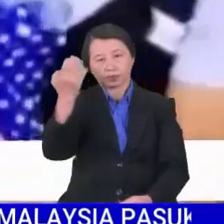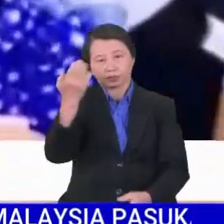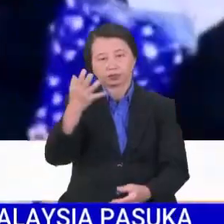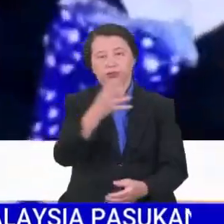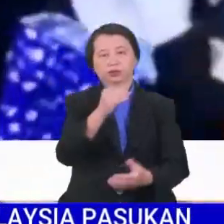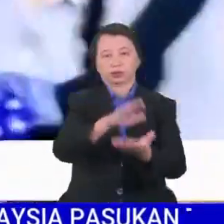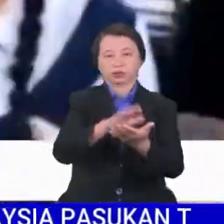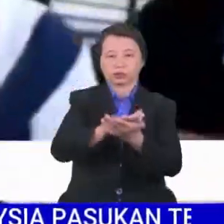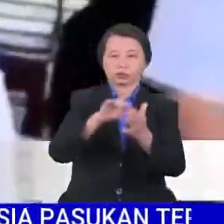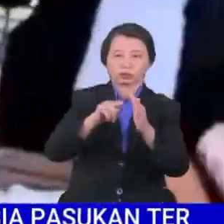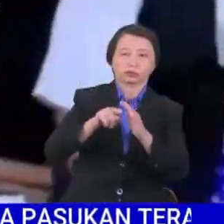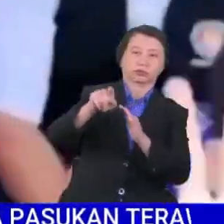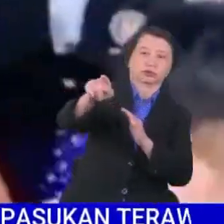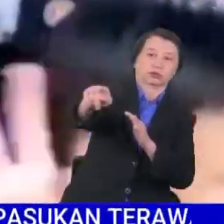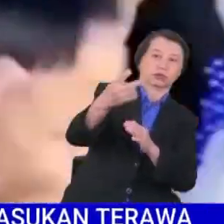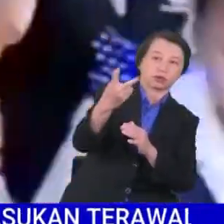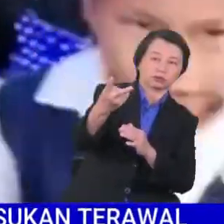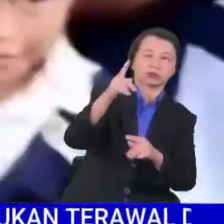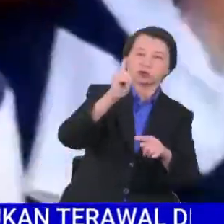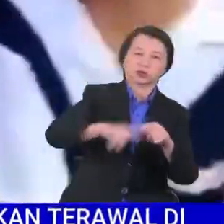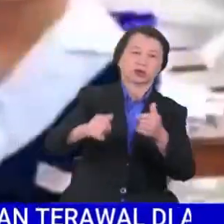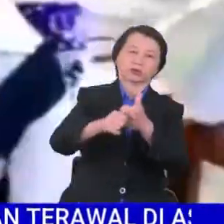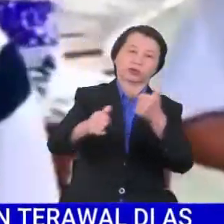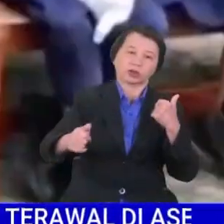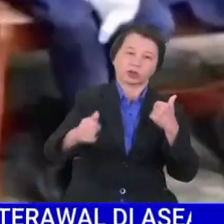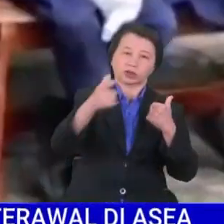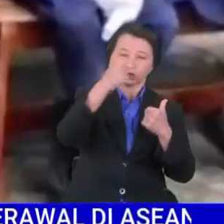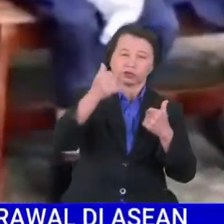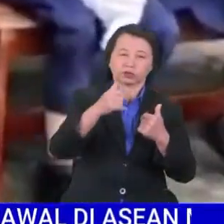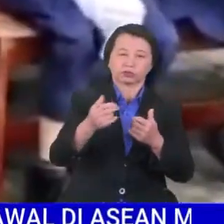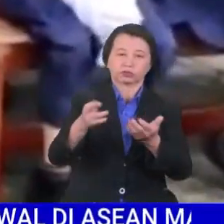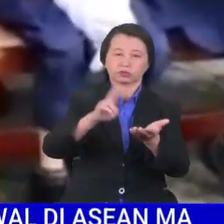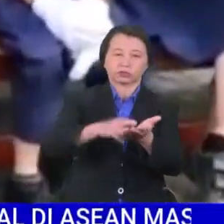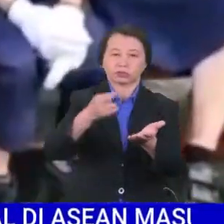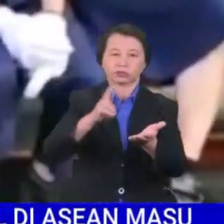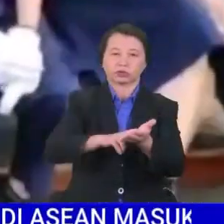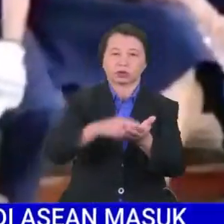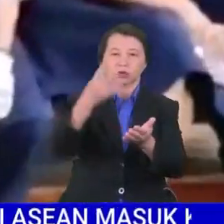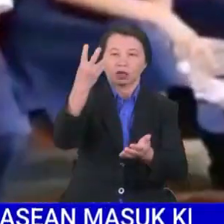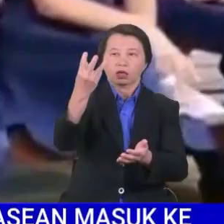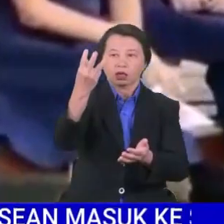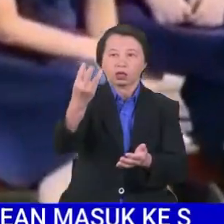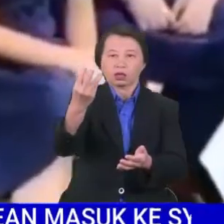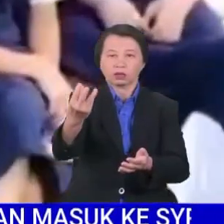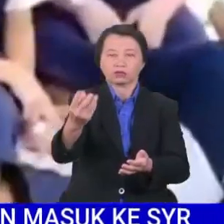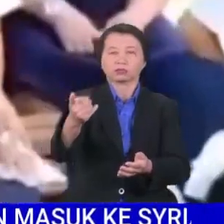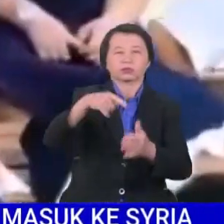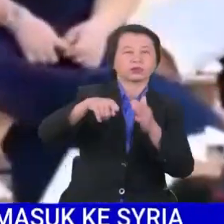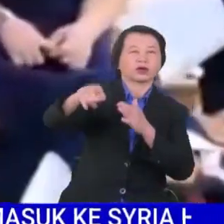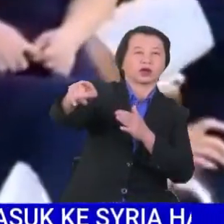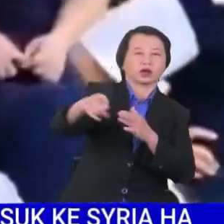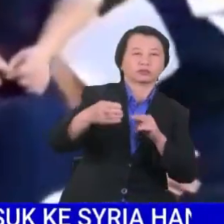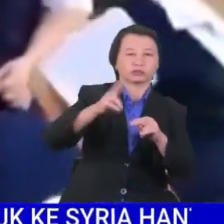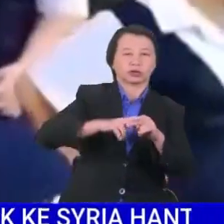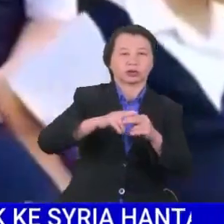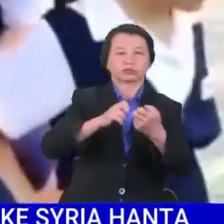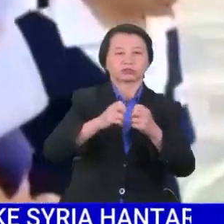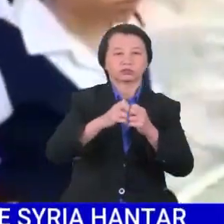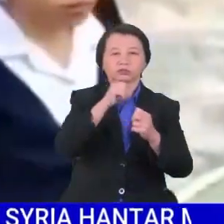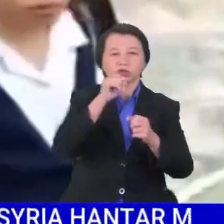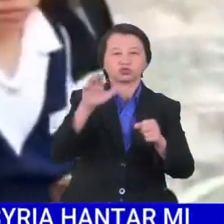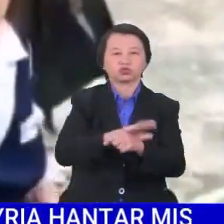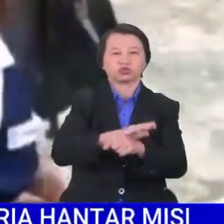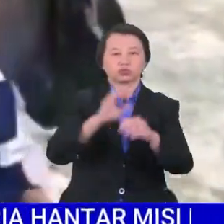sekolah-sekolah pedalaman negara itu tidak dapat dielakkan karena unjuran pendaftaran semakin menurun dan ditambah pula dengan isu kekurangan